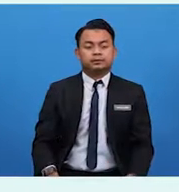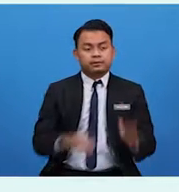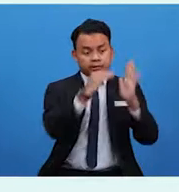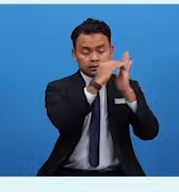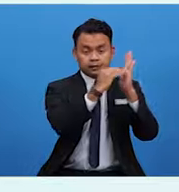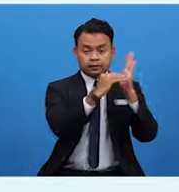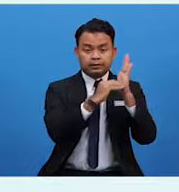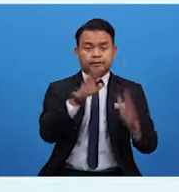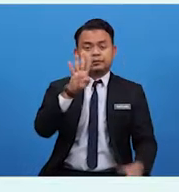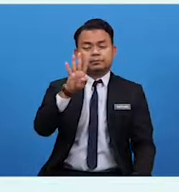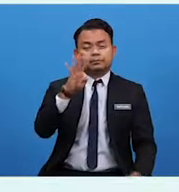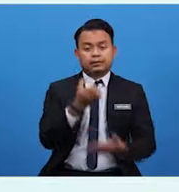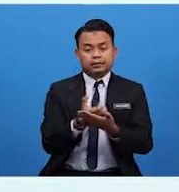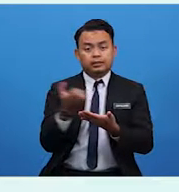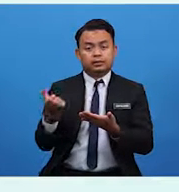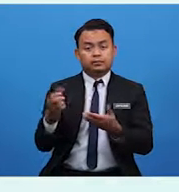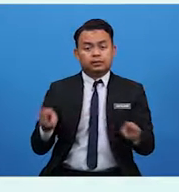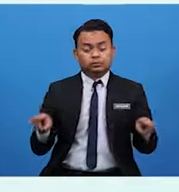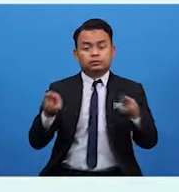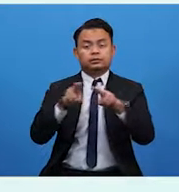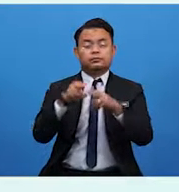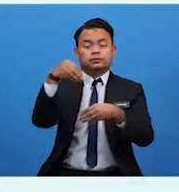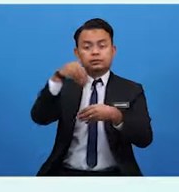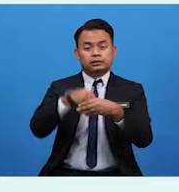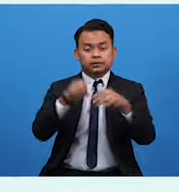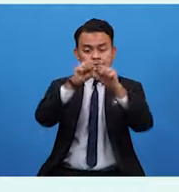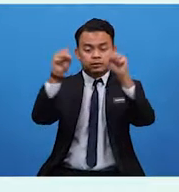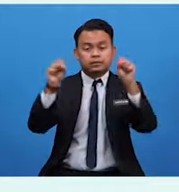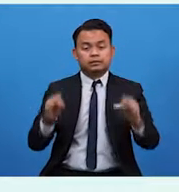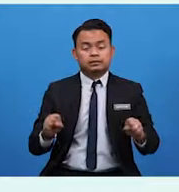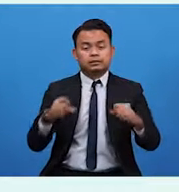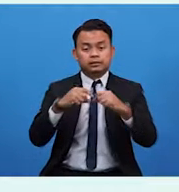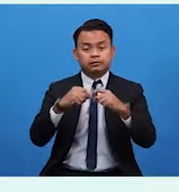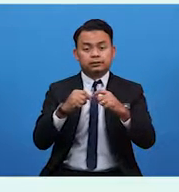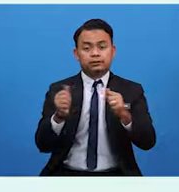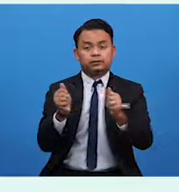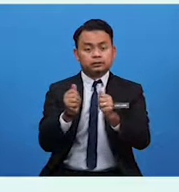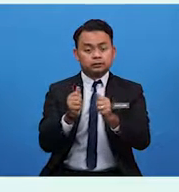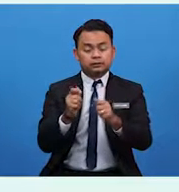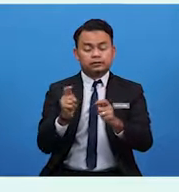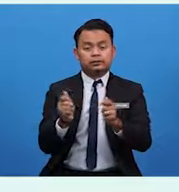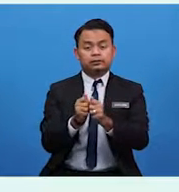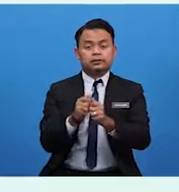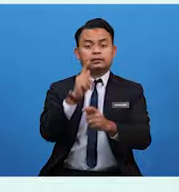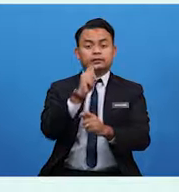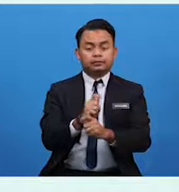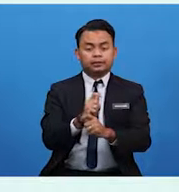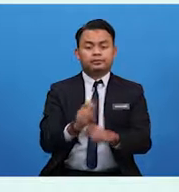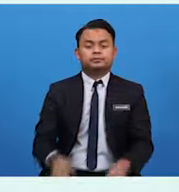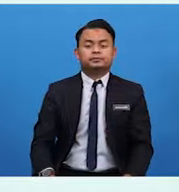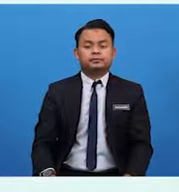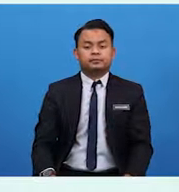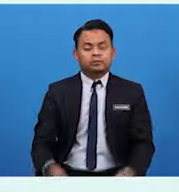menyenaraikan 4 elemen utama dalam sistem elektrik dengan tepat. Setelah anda